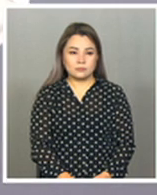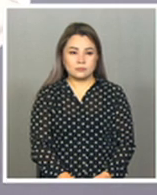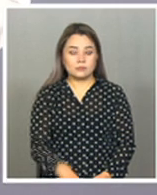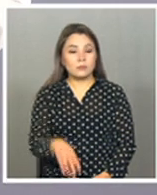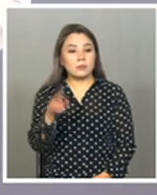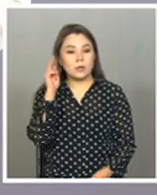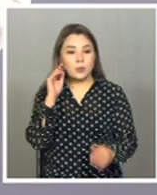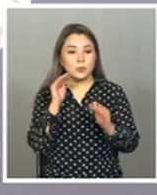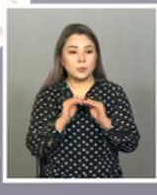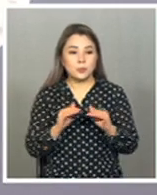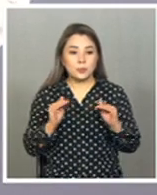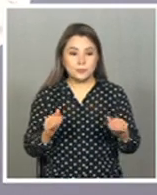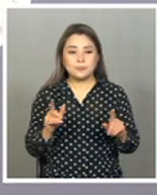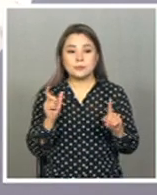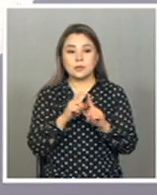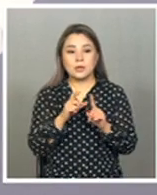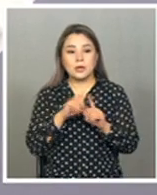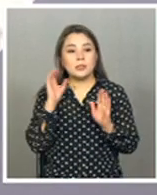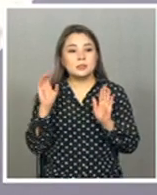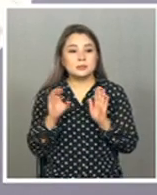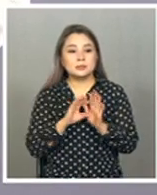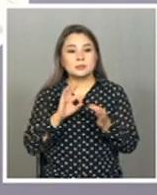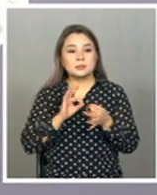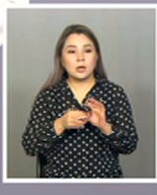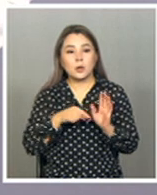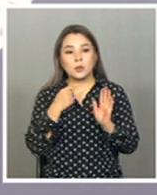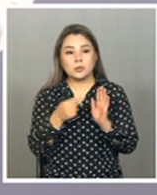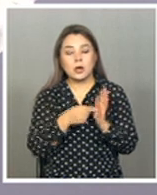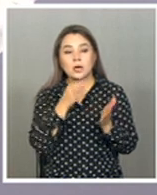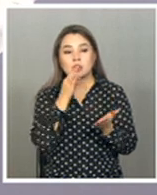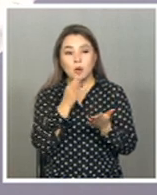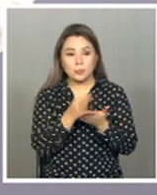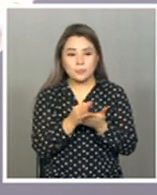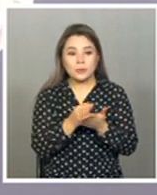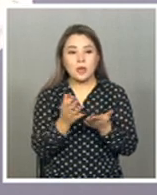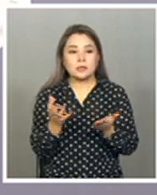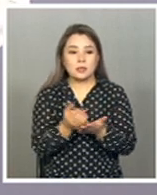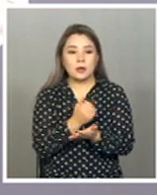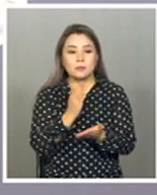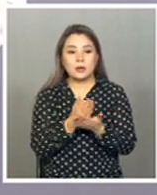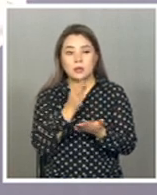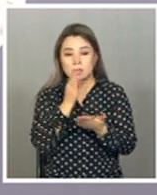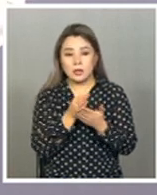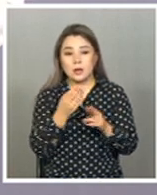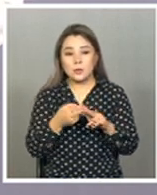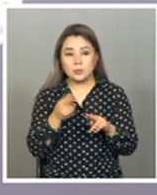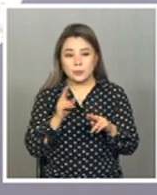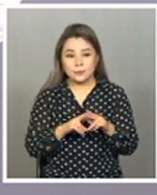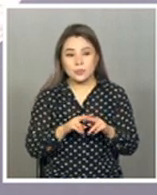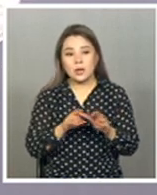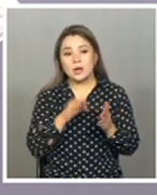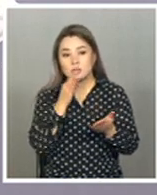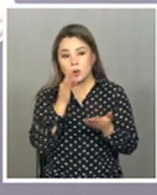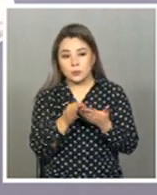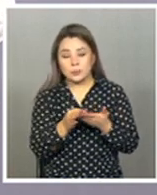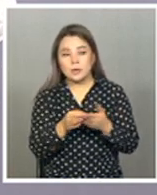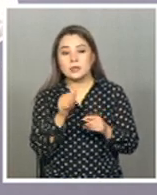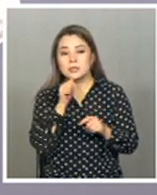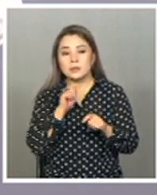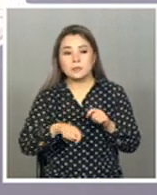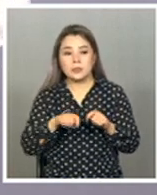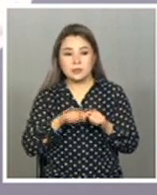Оқушылар, мәтінді тыңдай отырып, сұрақтардың жауабын тапқан боларсыздар. Ендеше жауаптарыңызды салыстырып